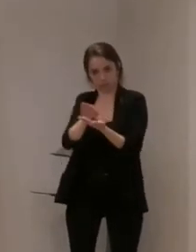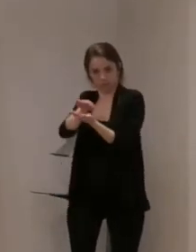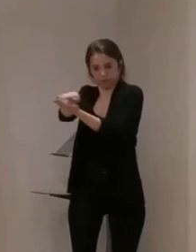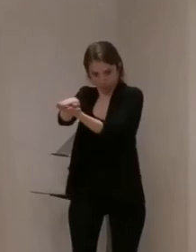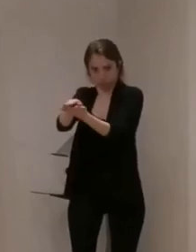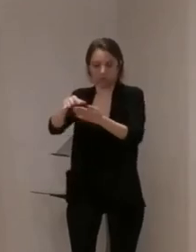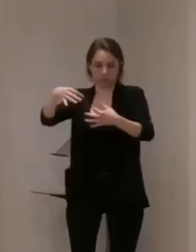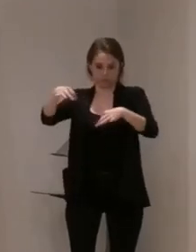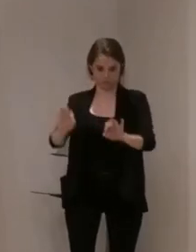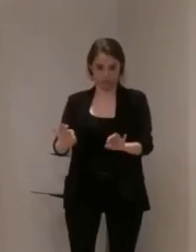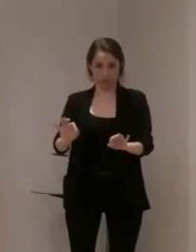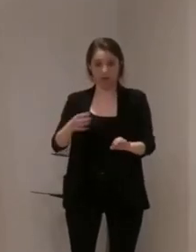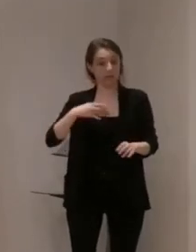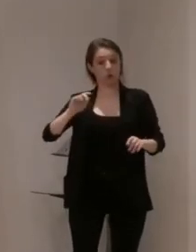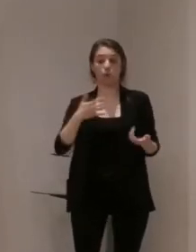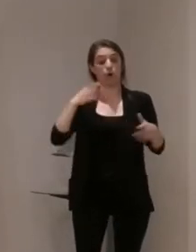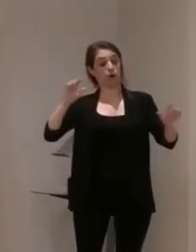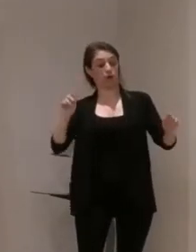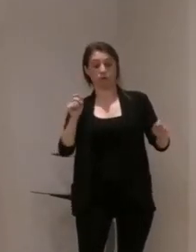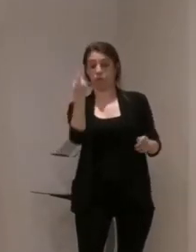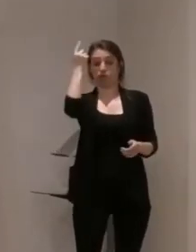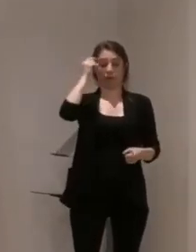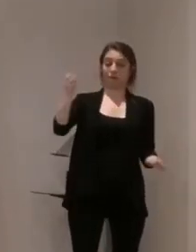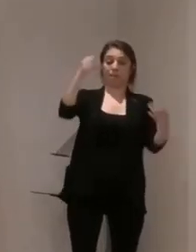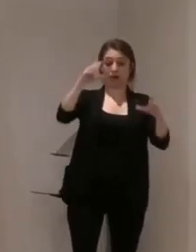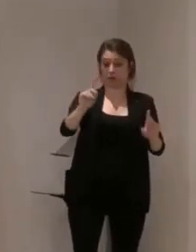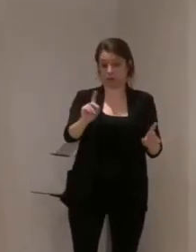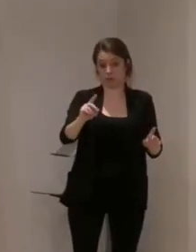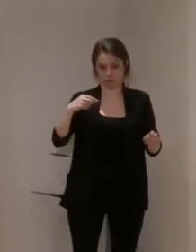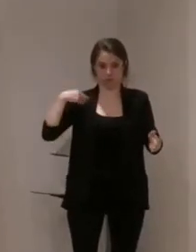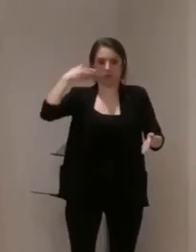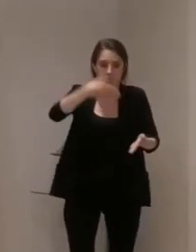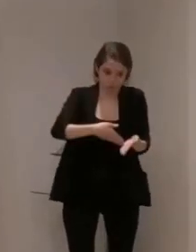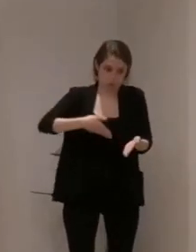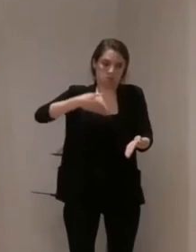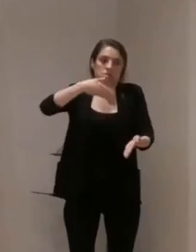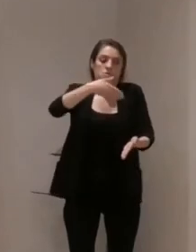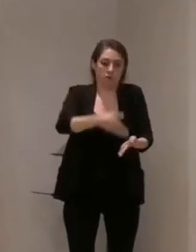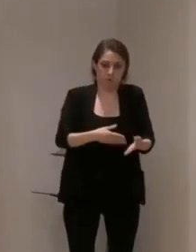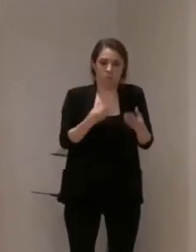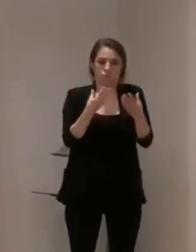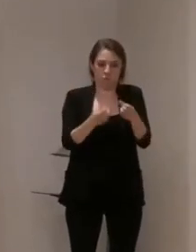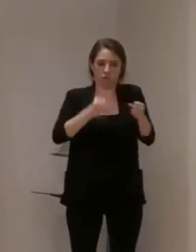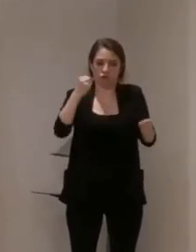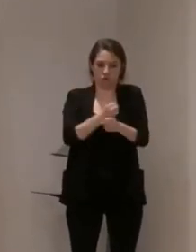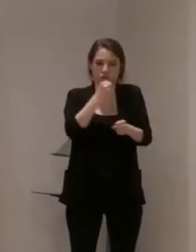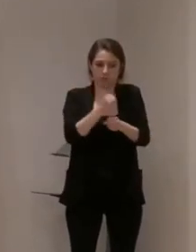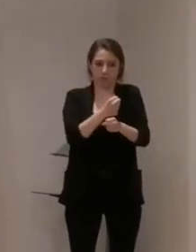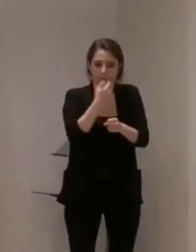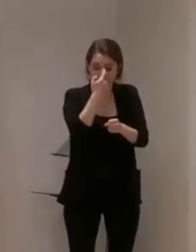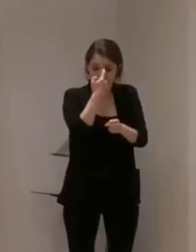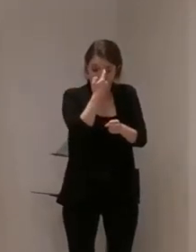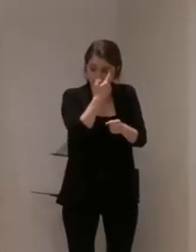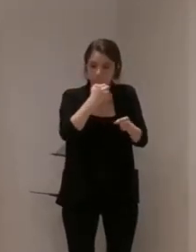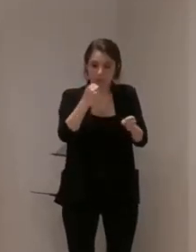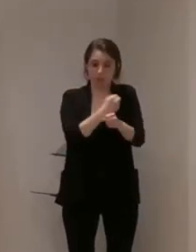dia s'han llevat i mirat i mirat a ell. Això aquí a darrere, hi ha hagut una entitat